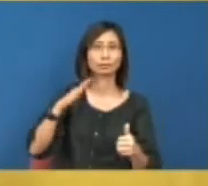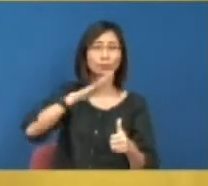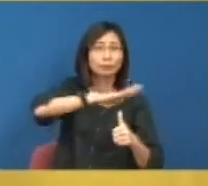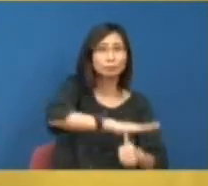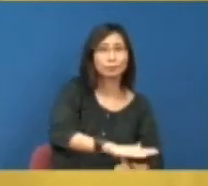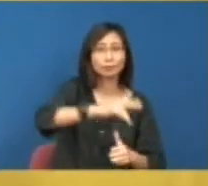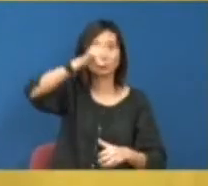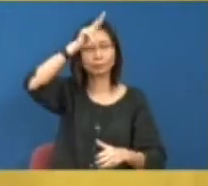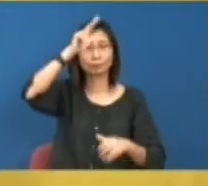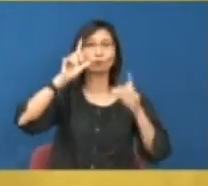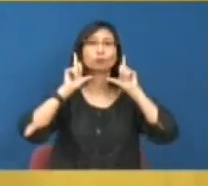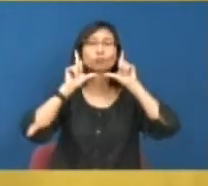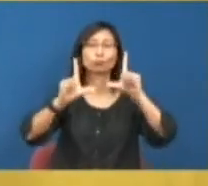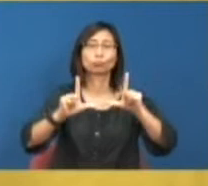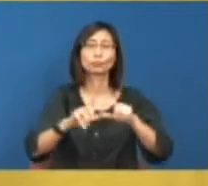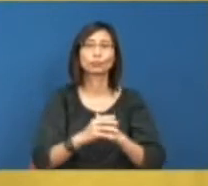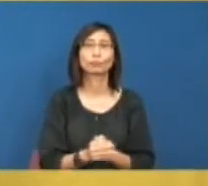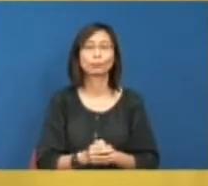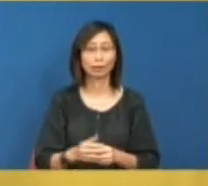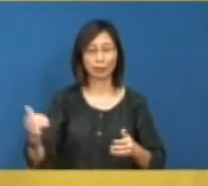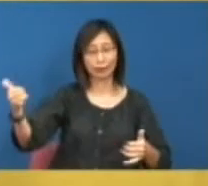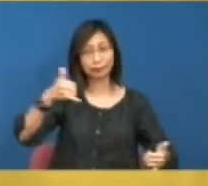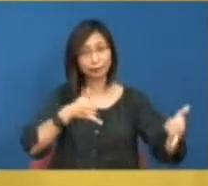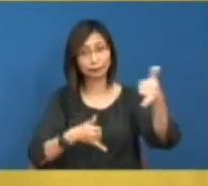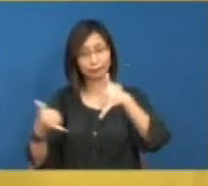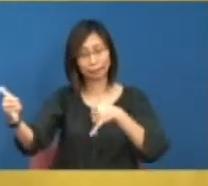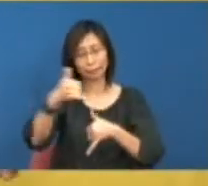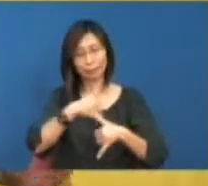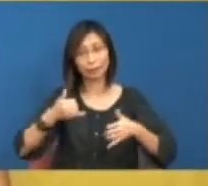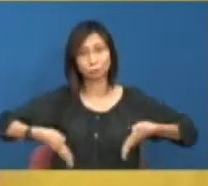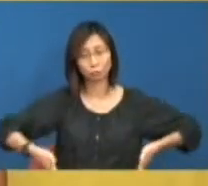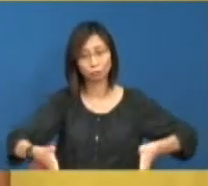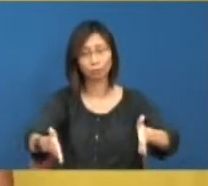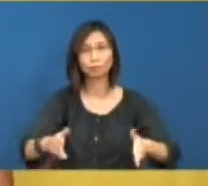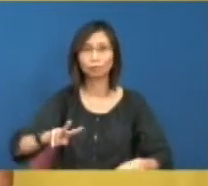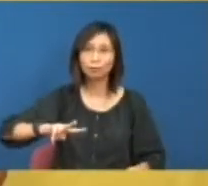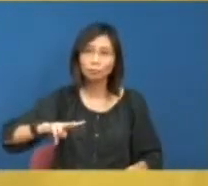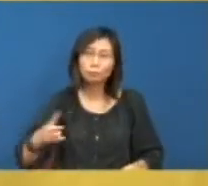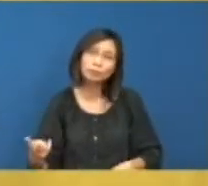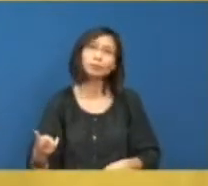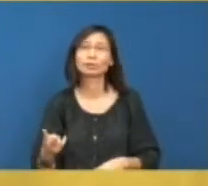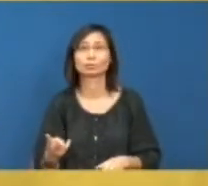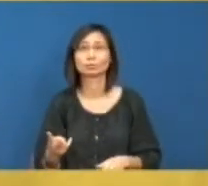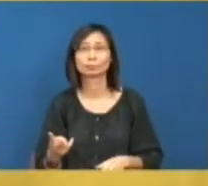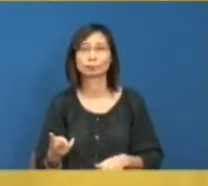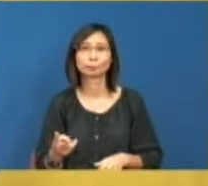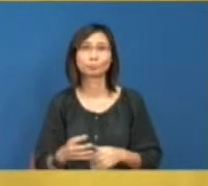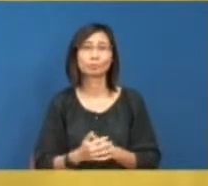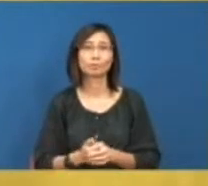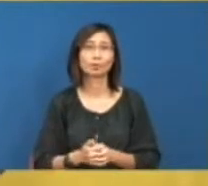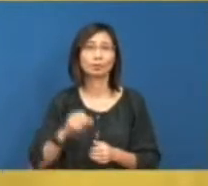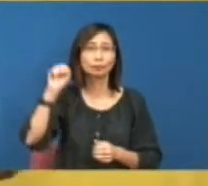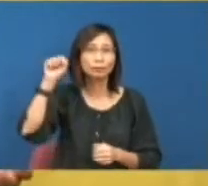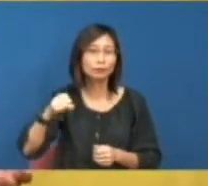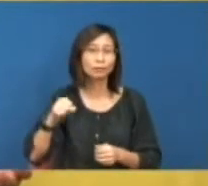候，呢一個喺街上面嘅集結，以至到守住街頭咧，就成為即係一個大家即係都承認一個合